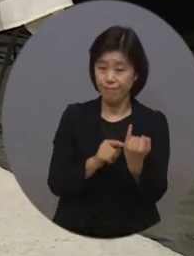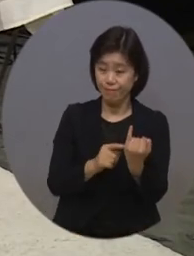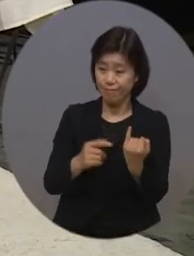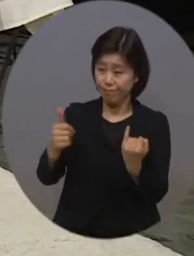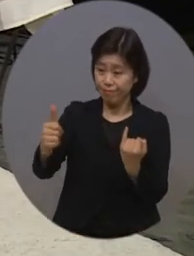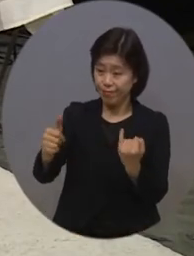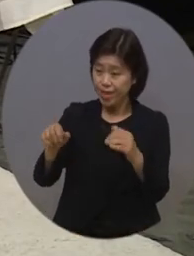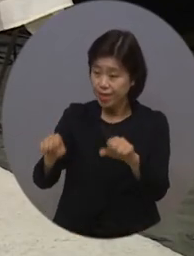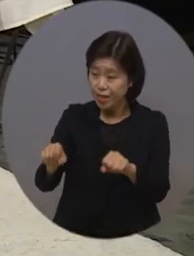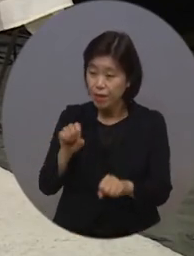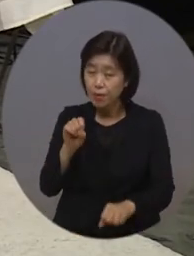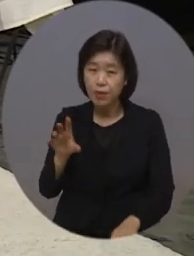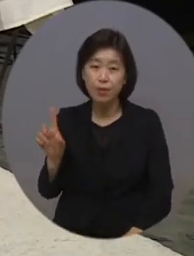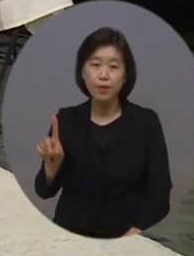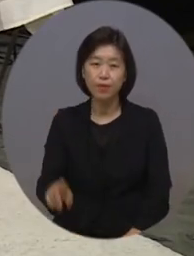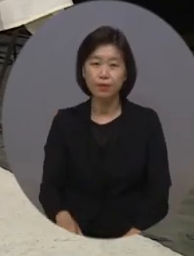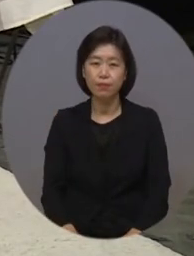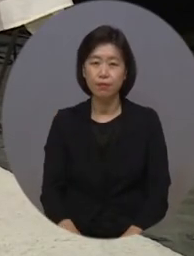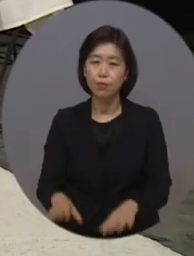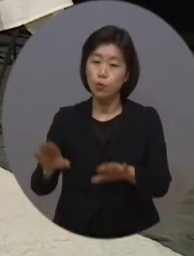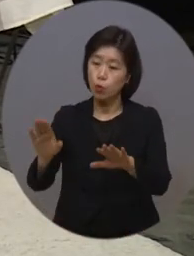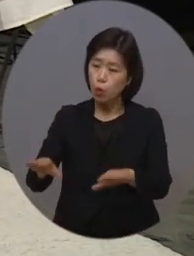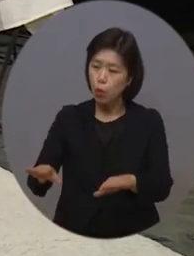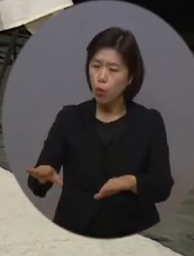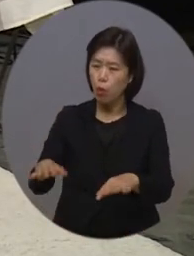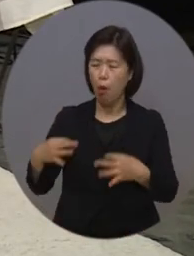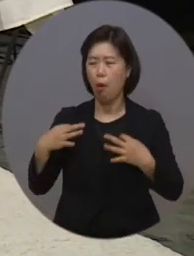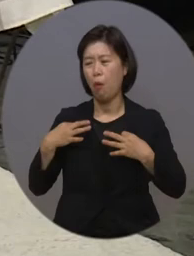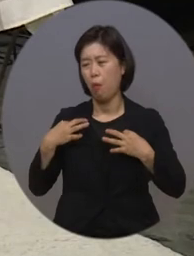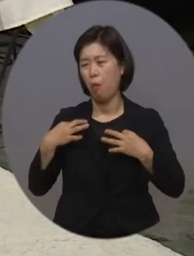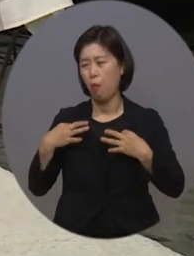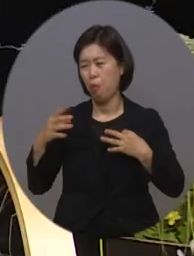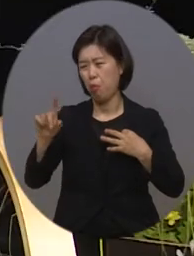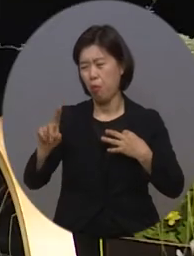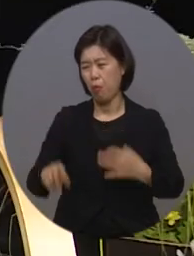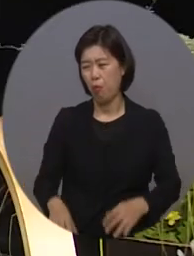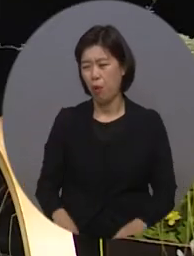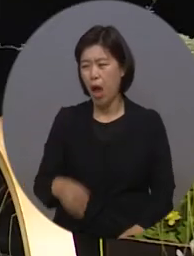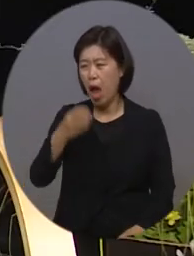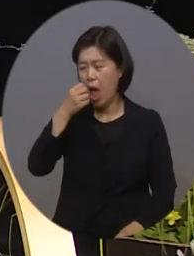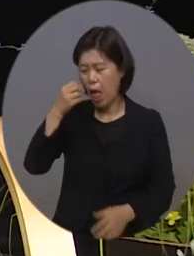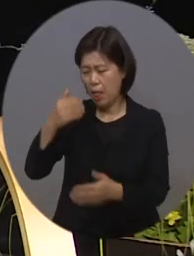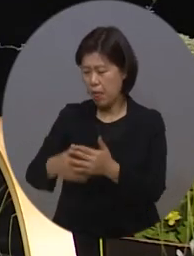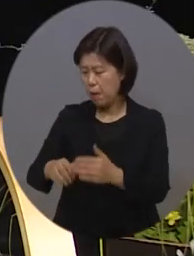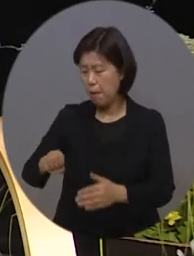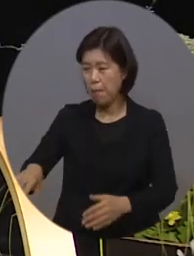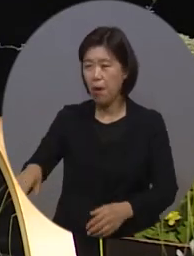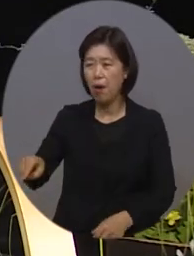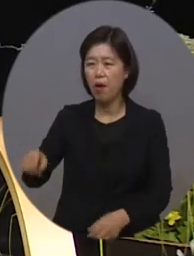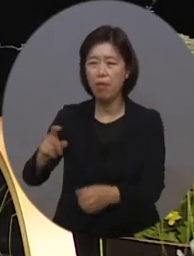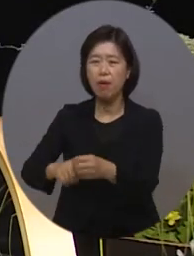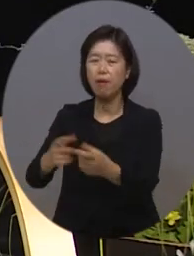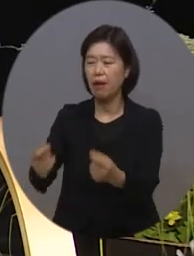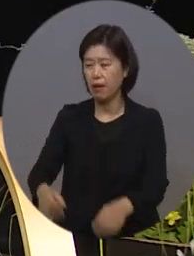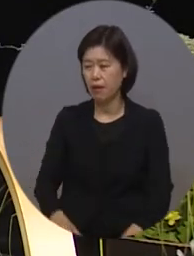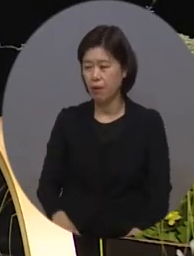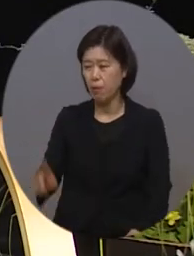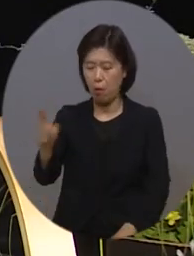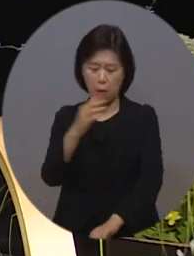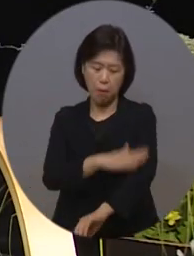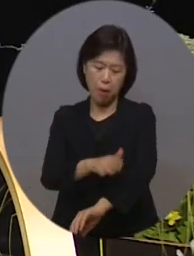말합니다. 오늘도 작업복이 씹다 뱉은 쑥떡 같아요. 좀 털고 들어오세요.